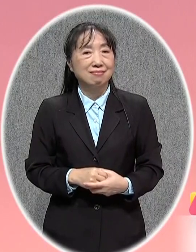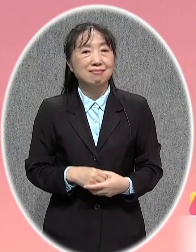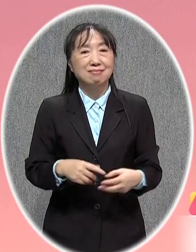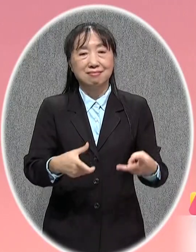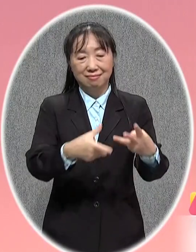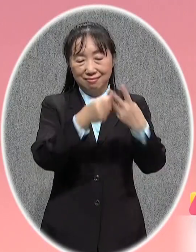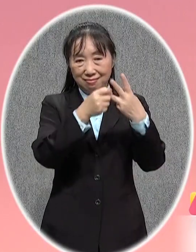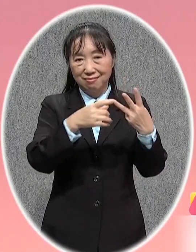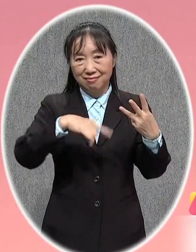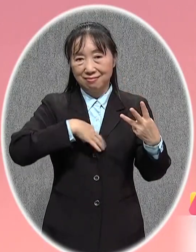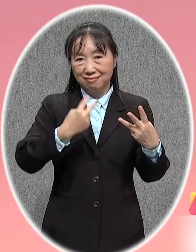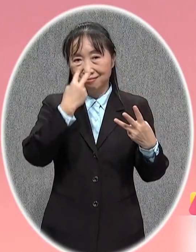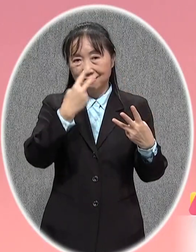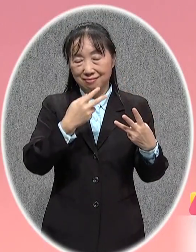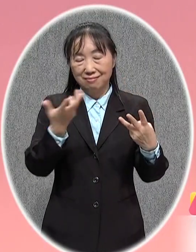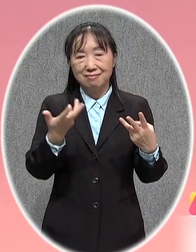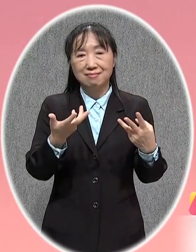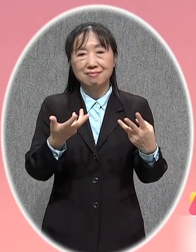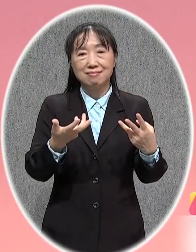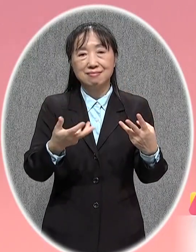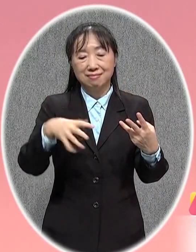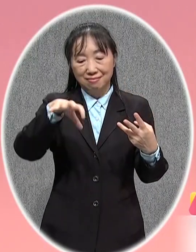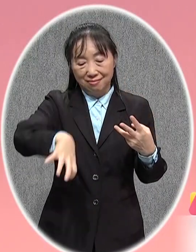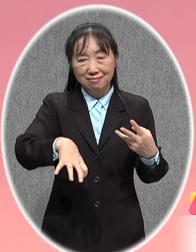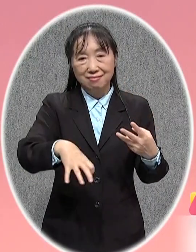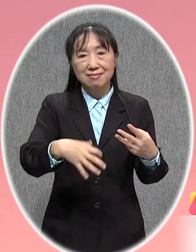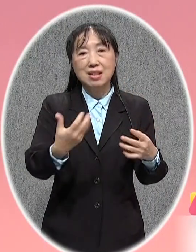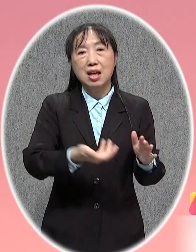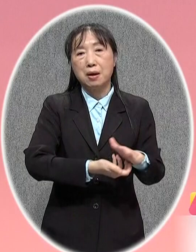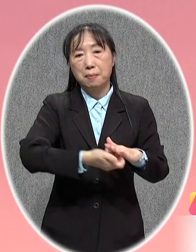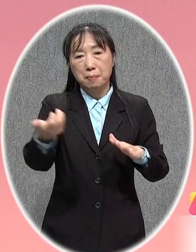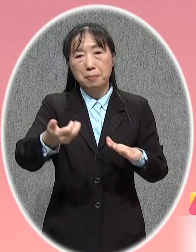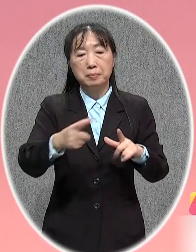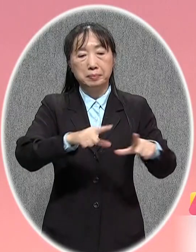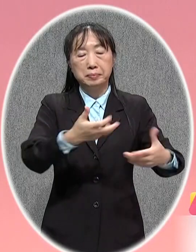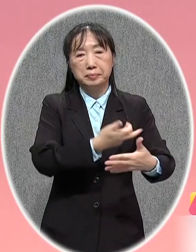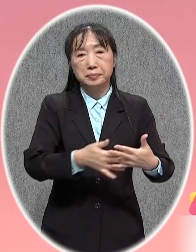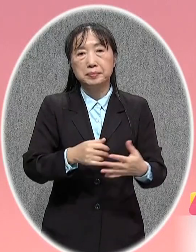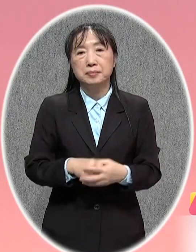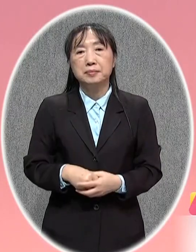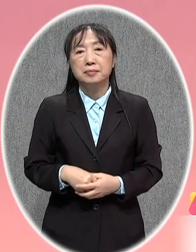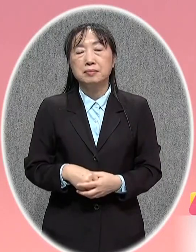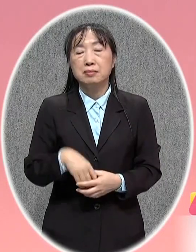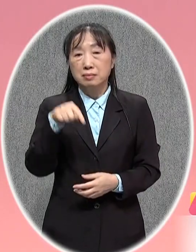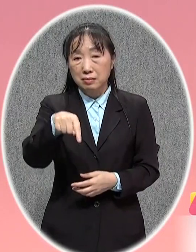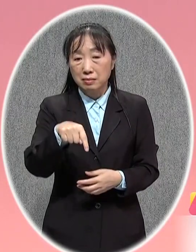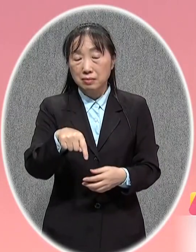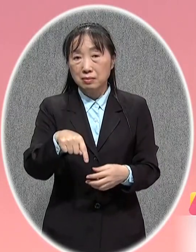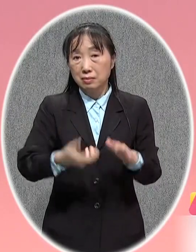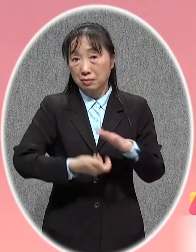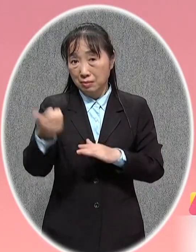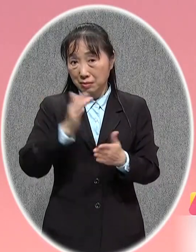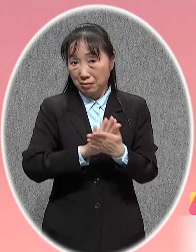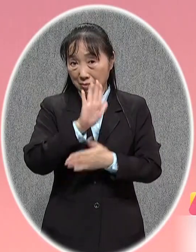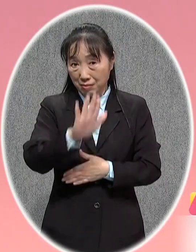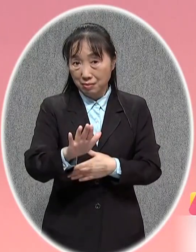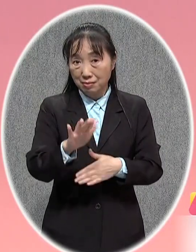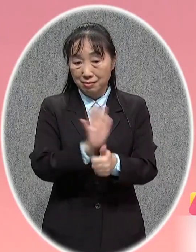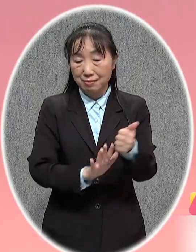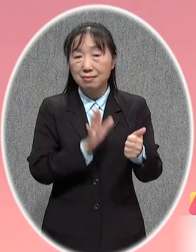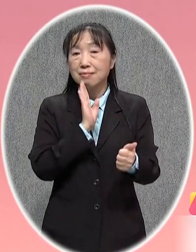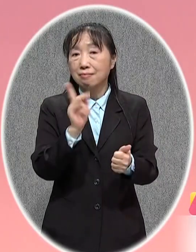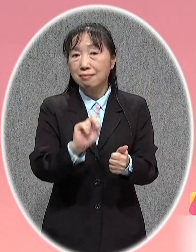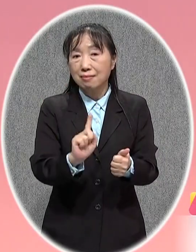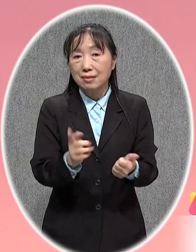三阶迁移桃园大潭。那迁移之后到底会产生怎么样子的影响，这个影响重不重